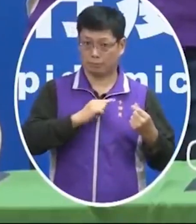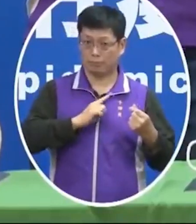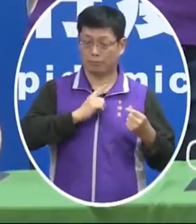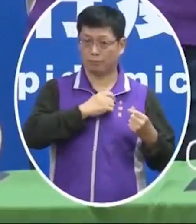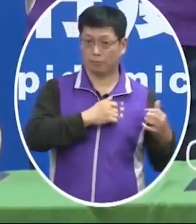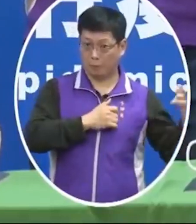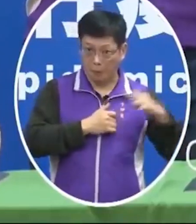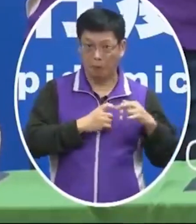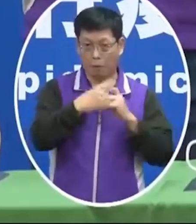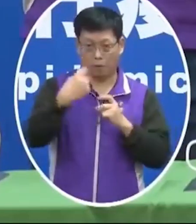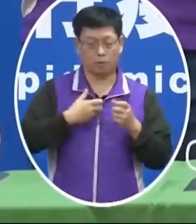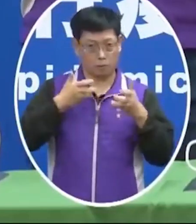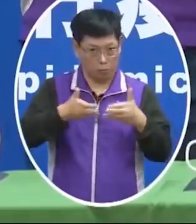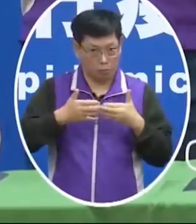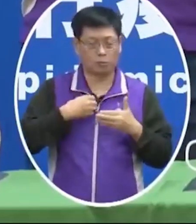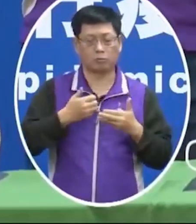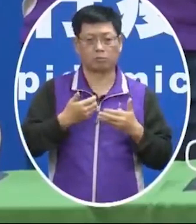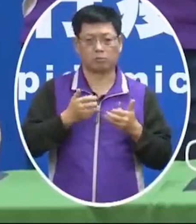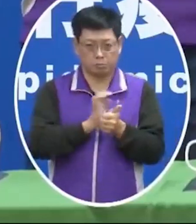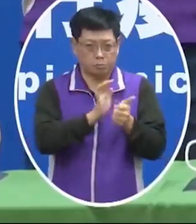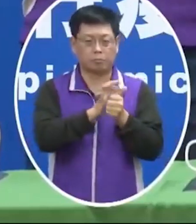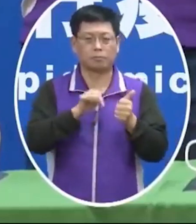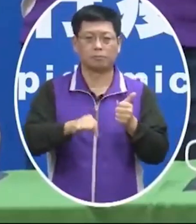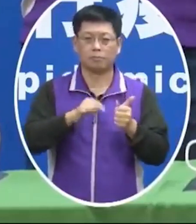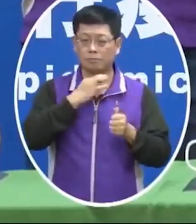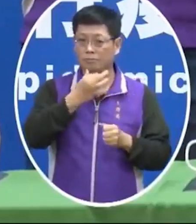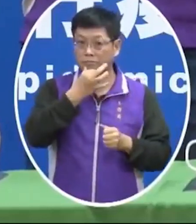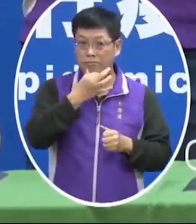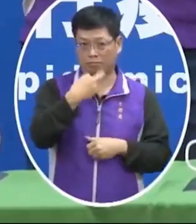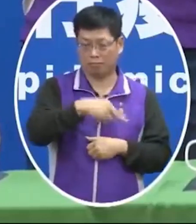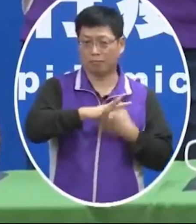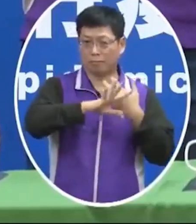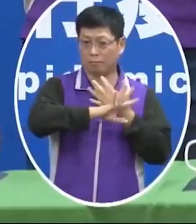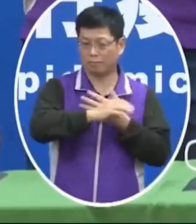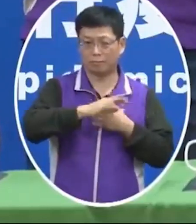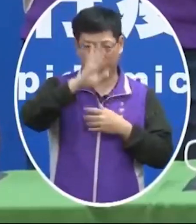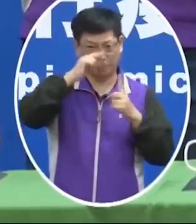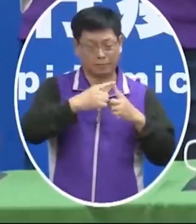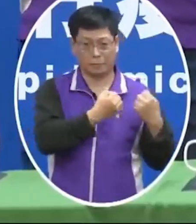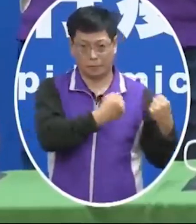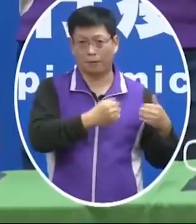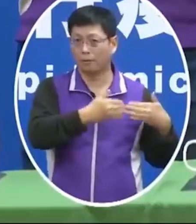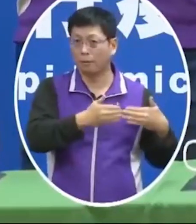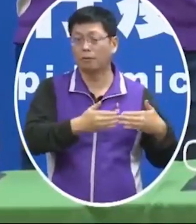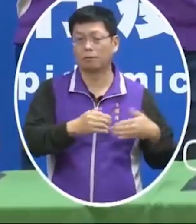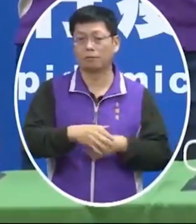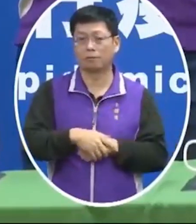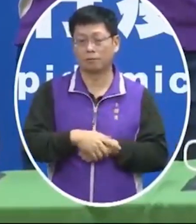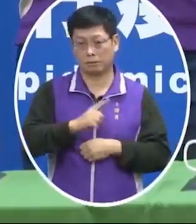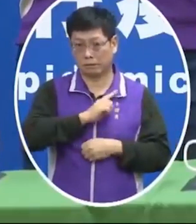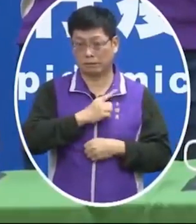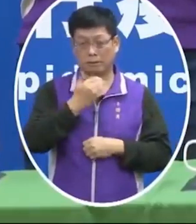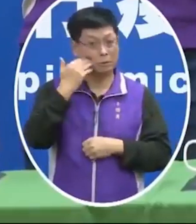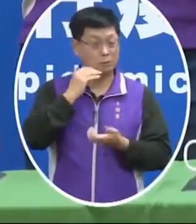他们回来的一个重要原因，好，就是避免有一些病人留在武汉，在比较不好